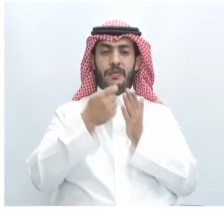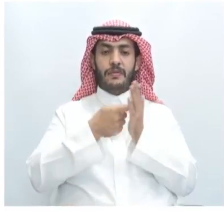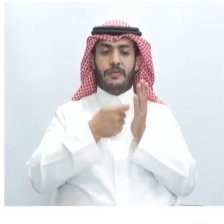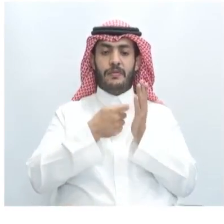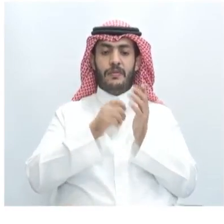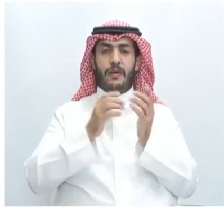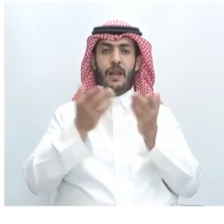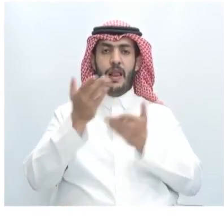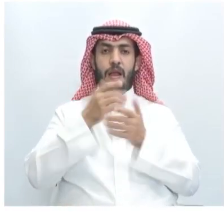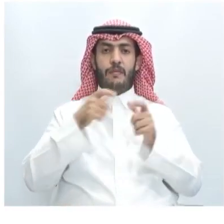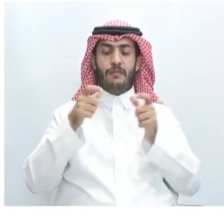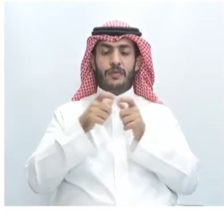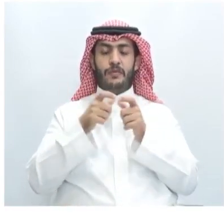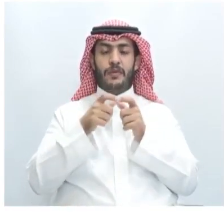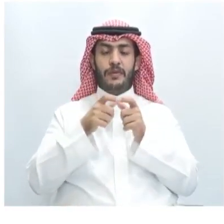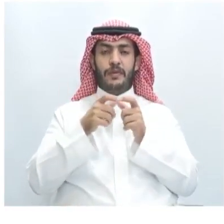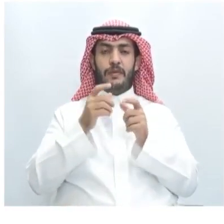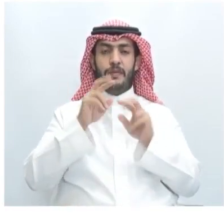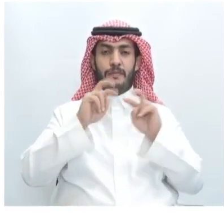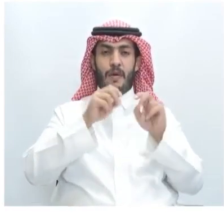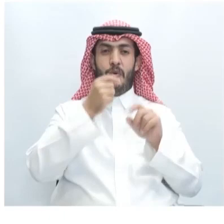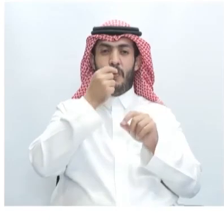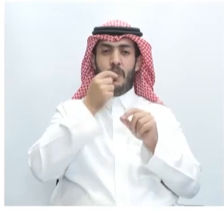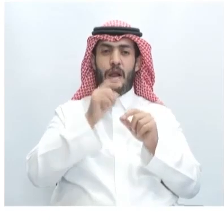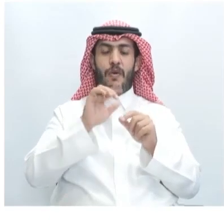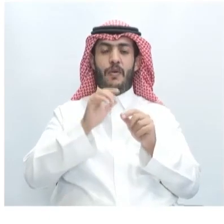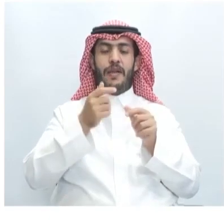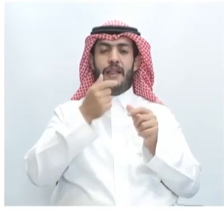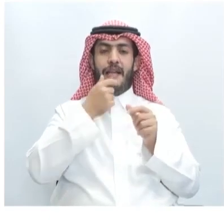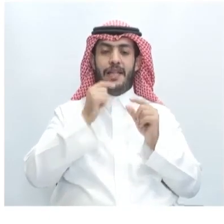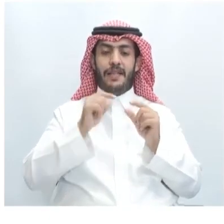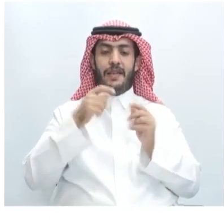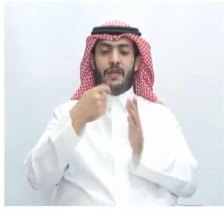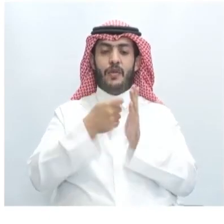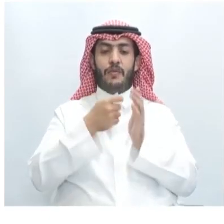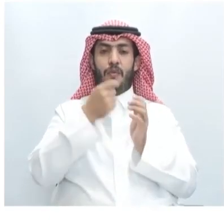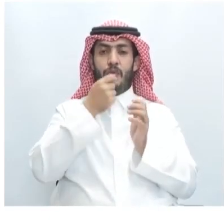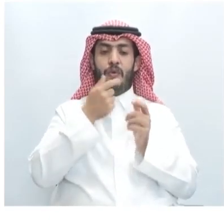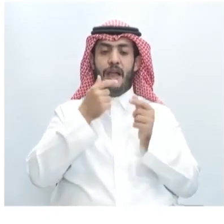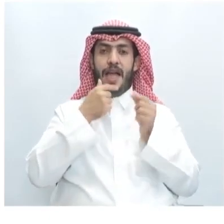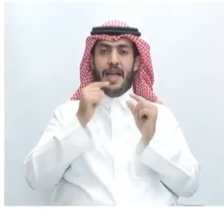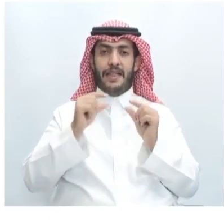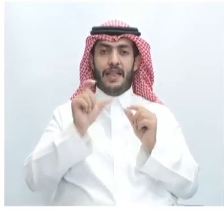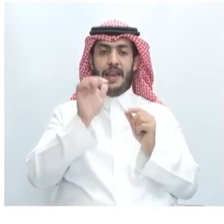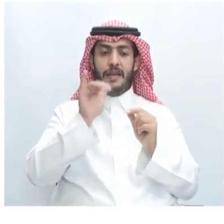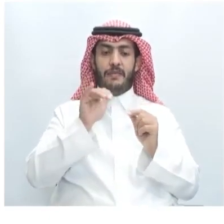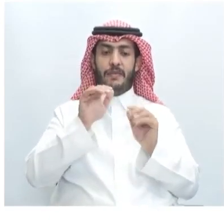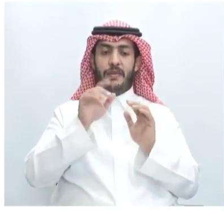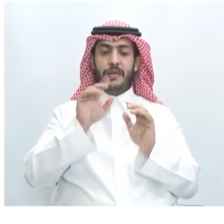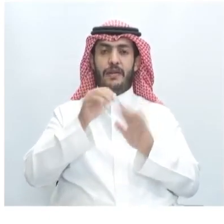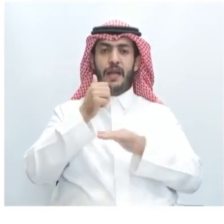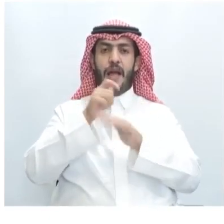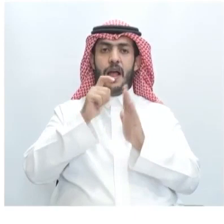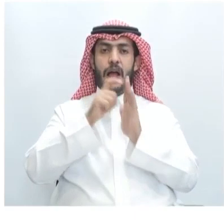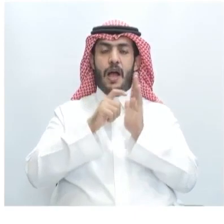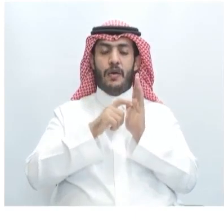بالحوار مع مجموعتك وبالبحث في القران الكريم والسنه النبويه اكتب ايه وحديثا نبويا نص على قاعده